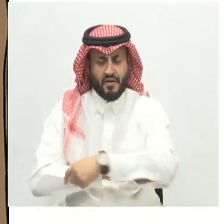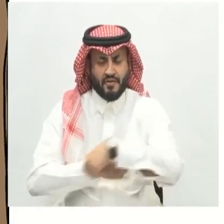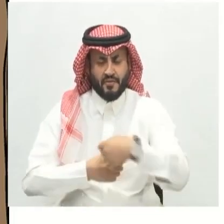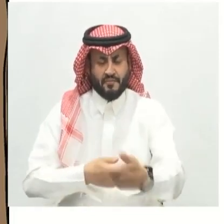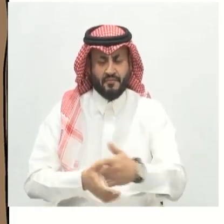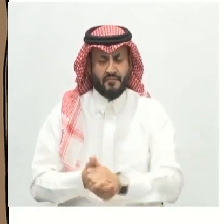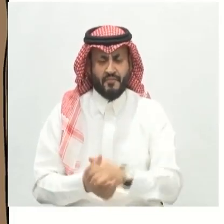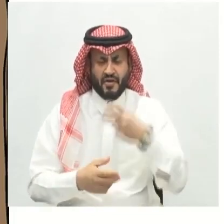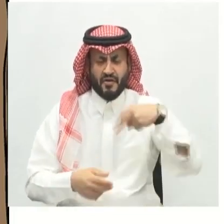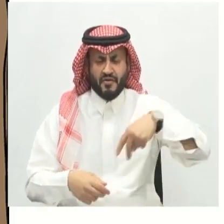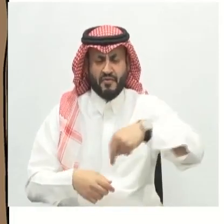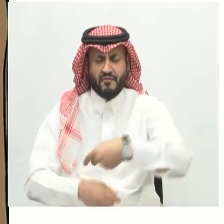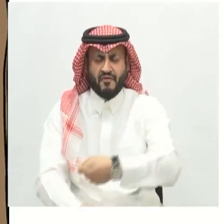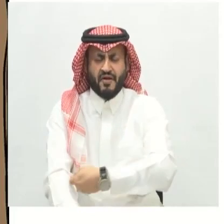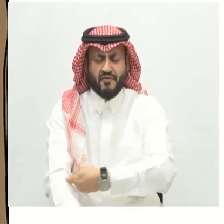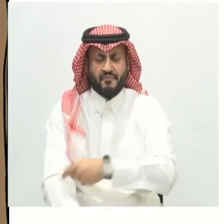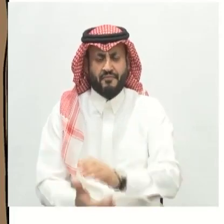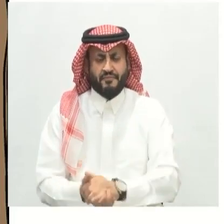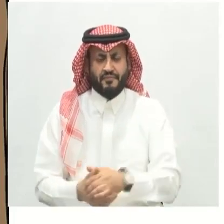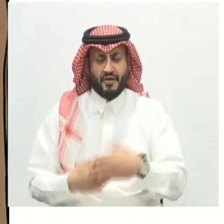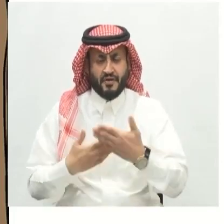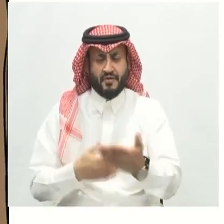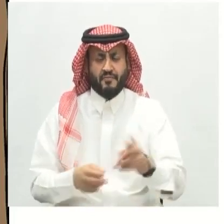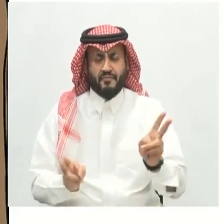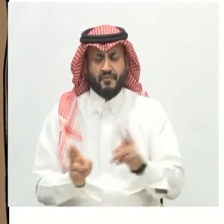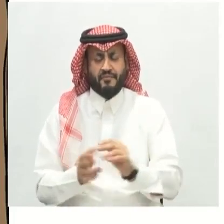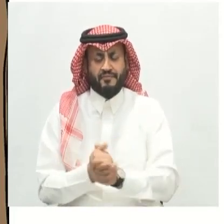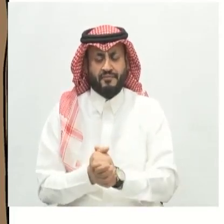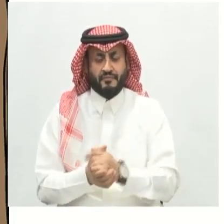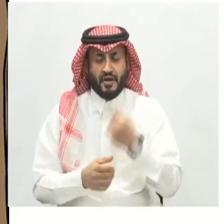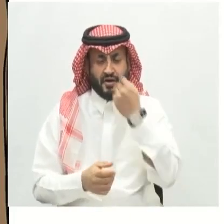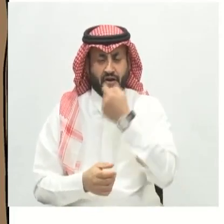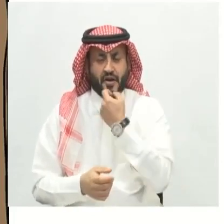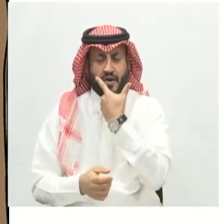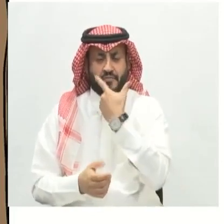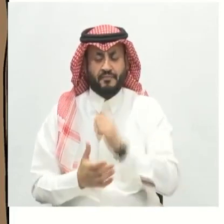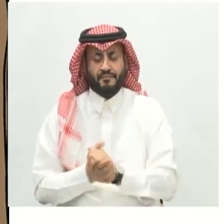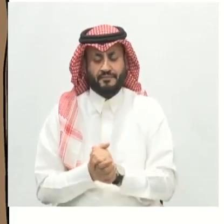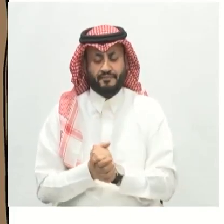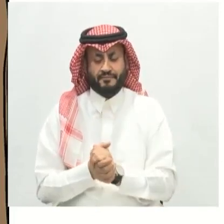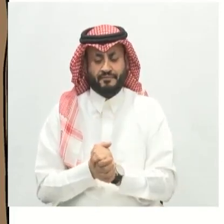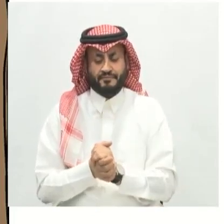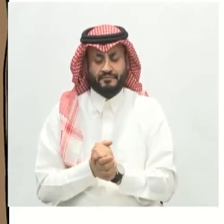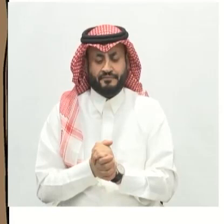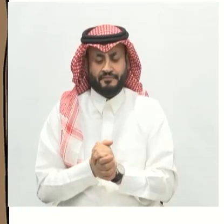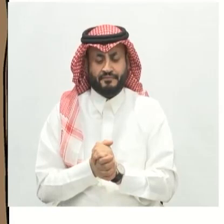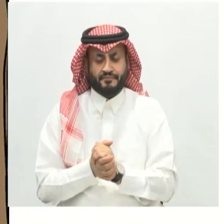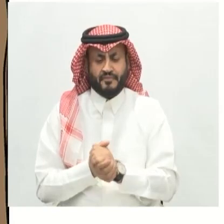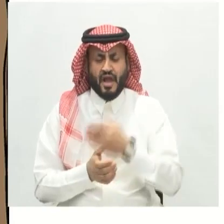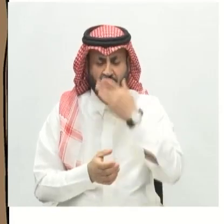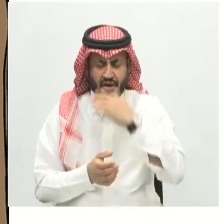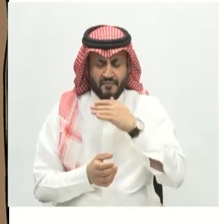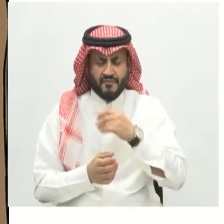عياده المريض اجابه الدعوه طلاقه الوجه والتبسم تشميت